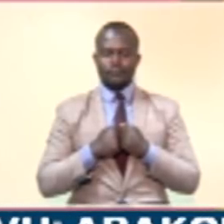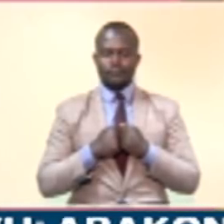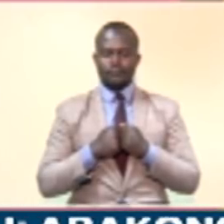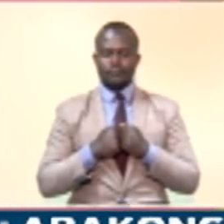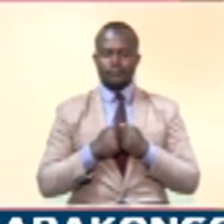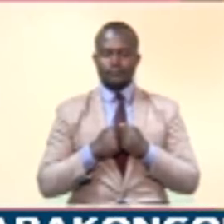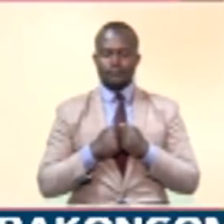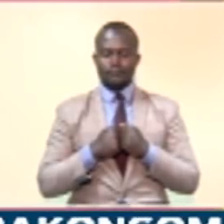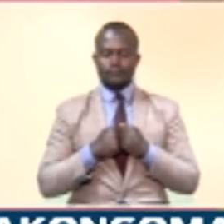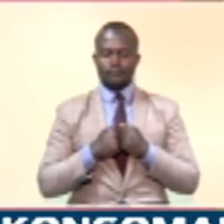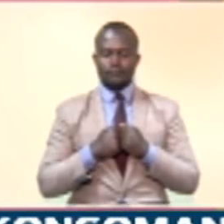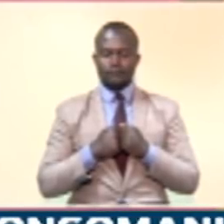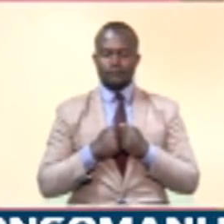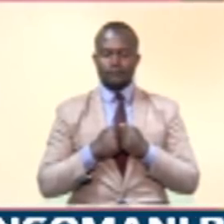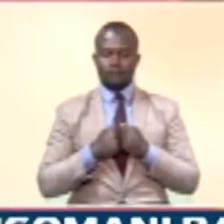These risks